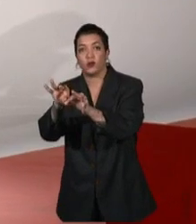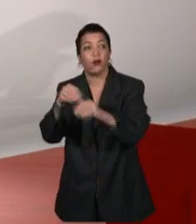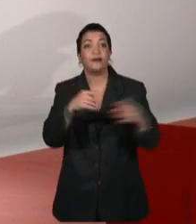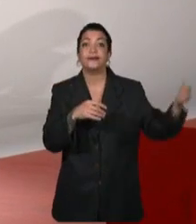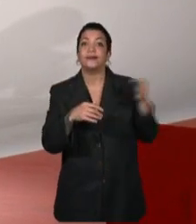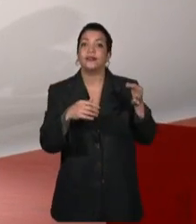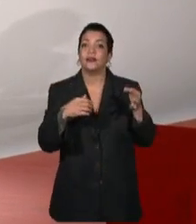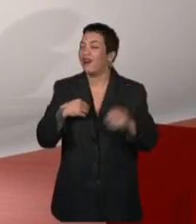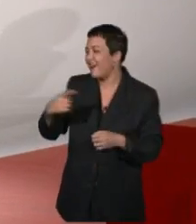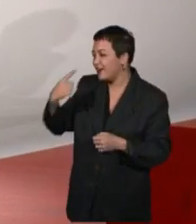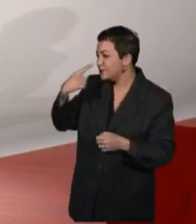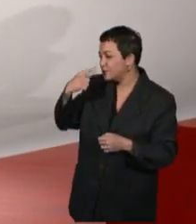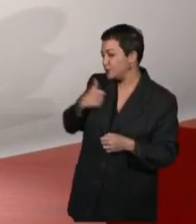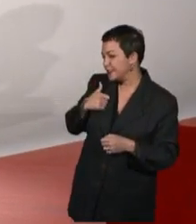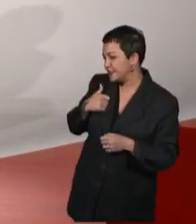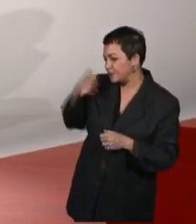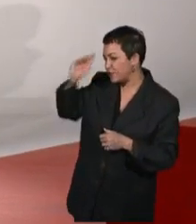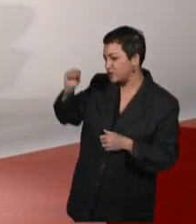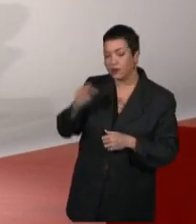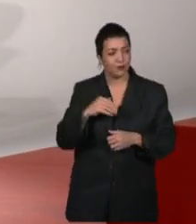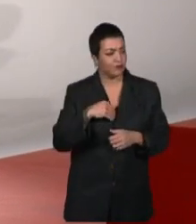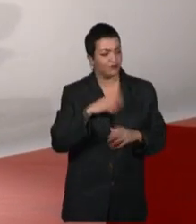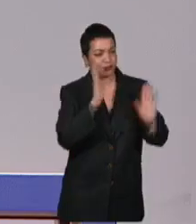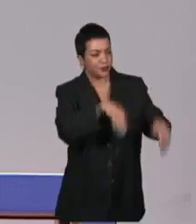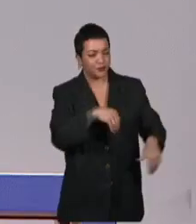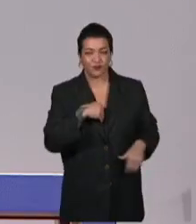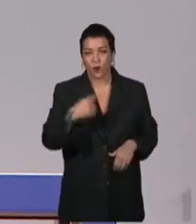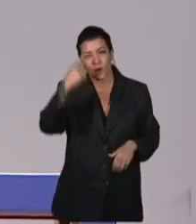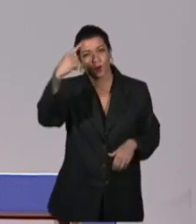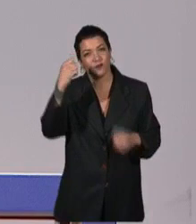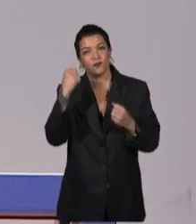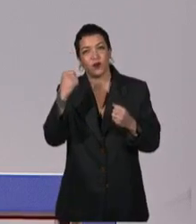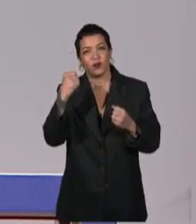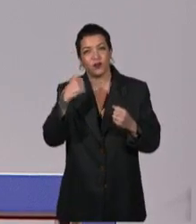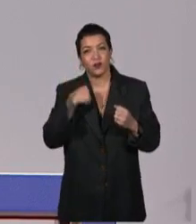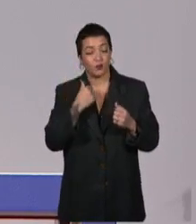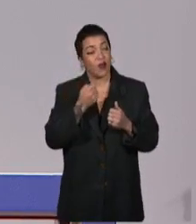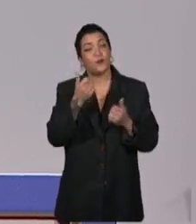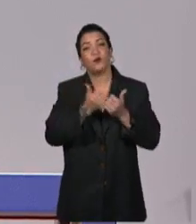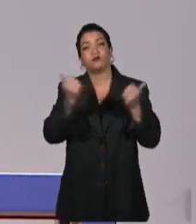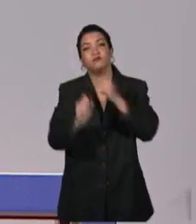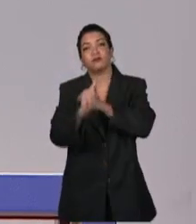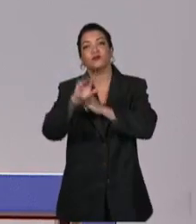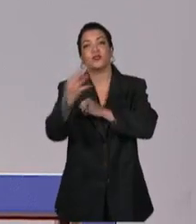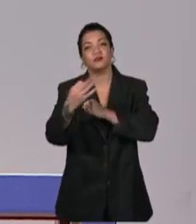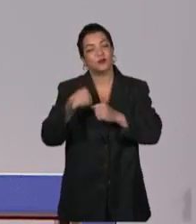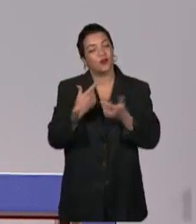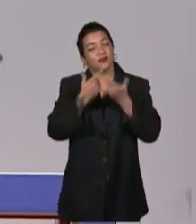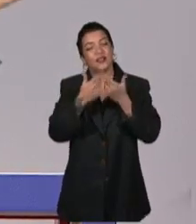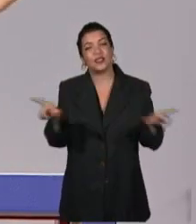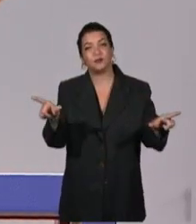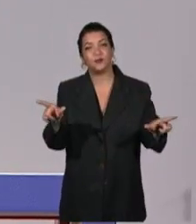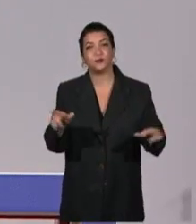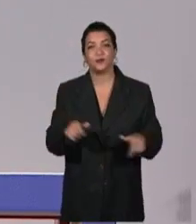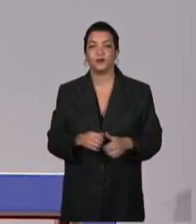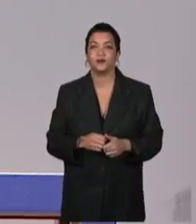professionnel ? Qu'importe. Moi, j'y croyais. J'étais à contre-courant, libre déjà. Ensuite,